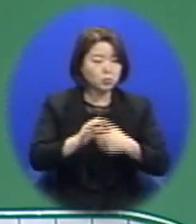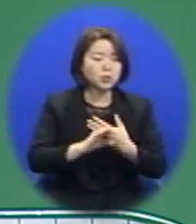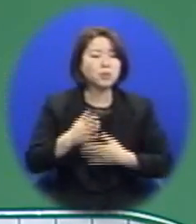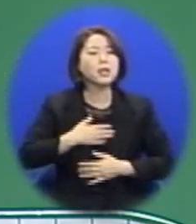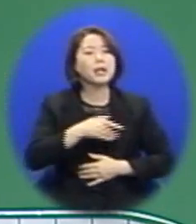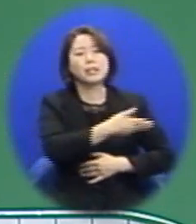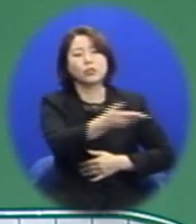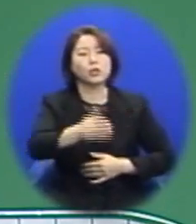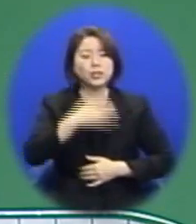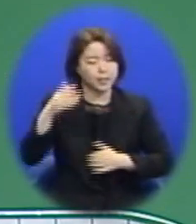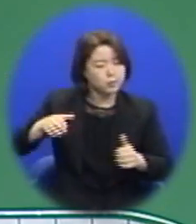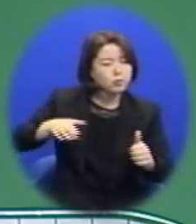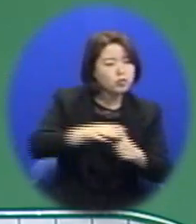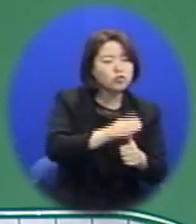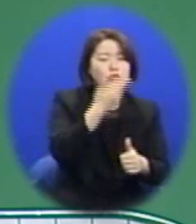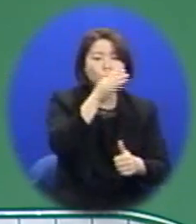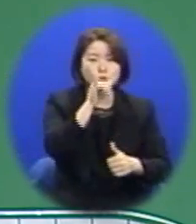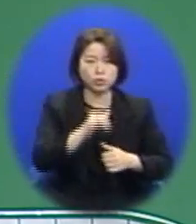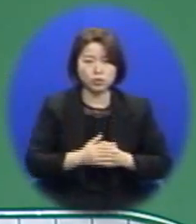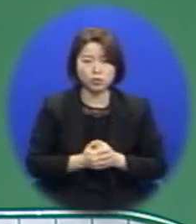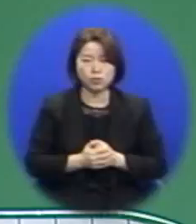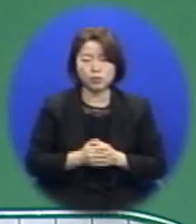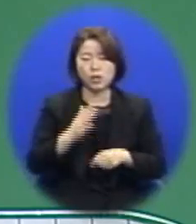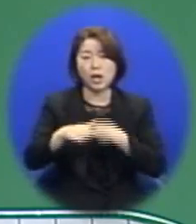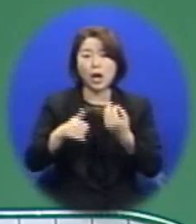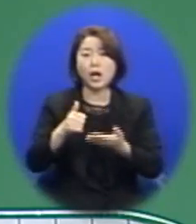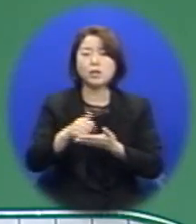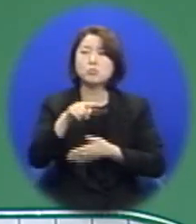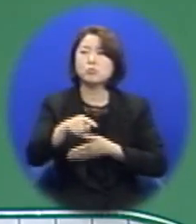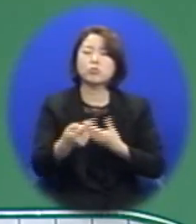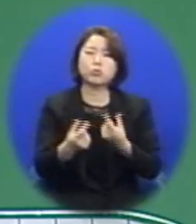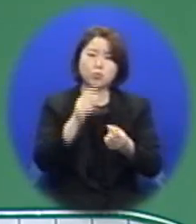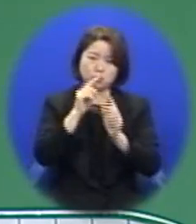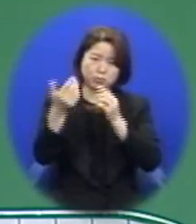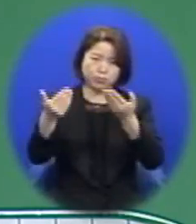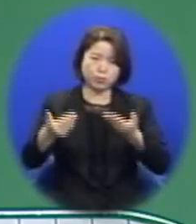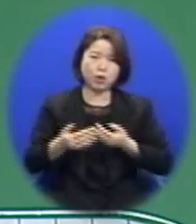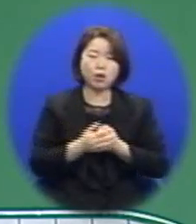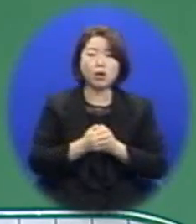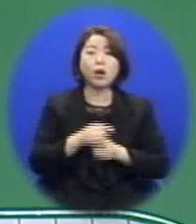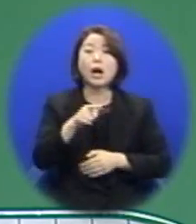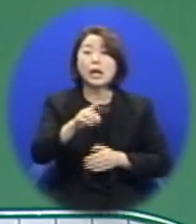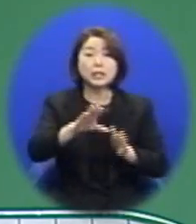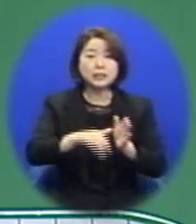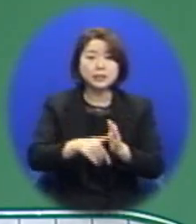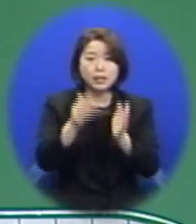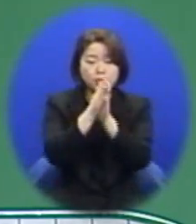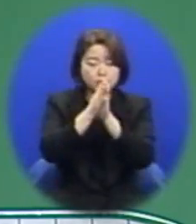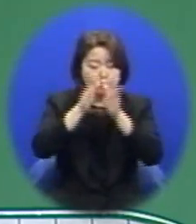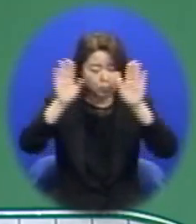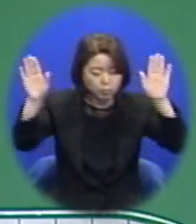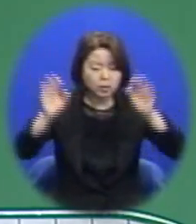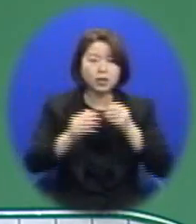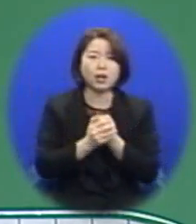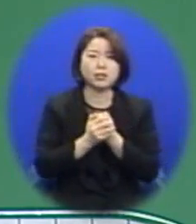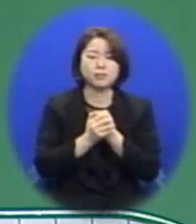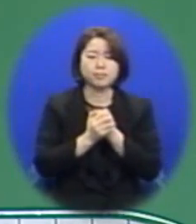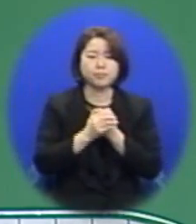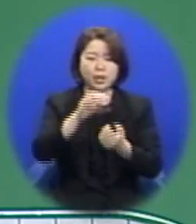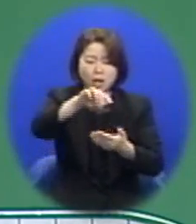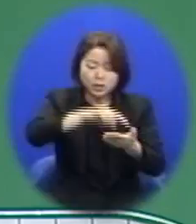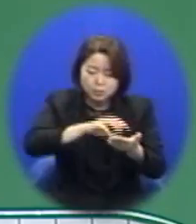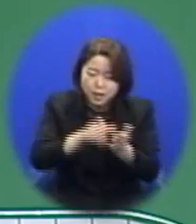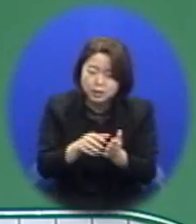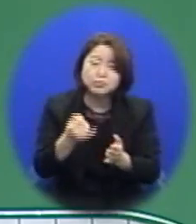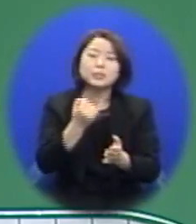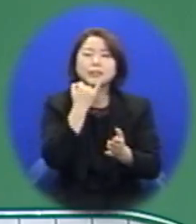죽이겠다 이러다가 하나님이 그렇게 말씀하세요. 아 그때 모세가 하나님 그만큼이라도 감사합니다.